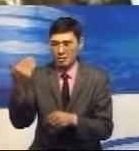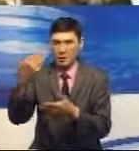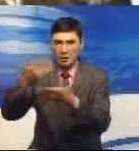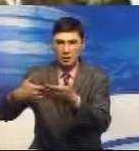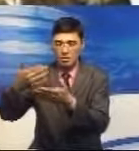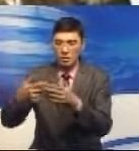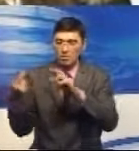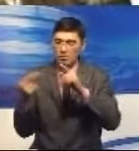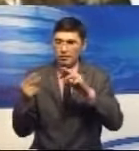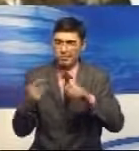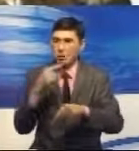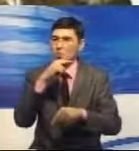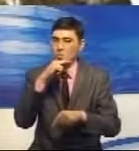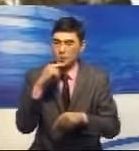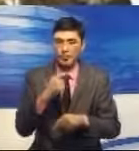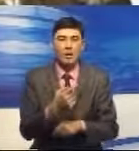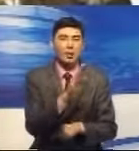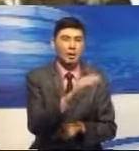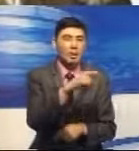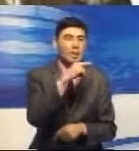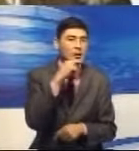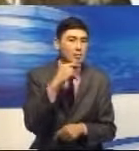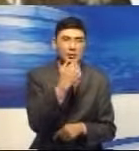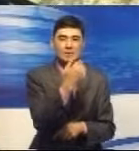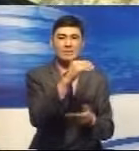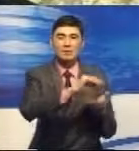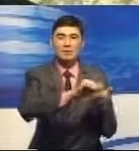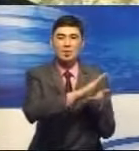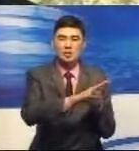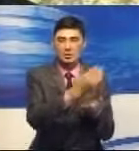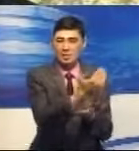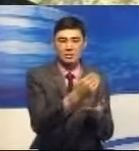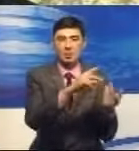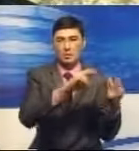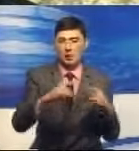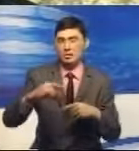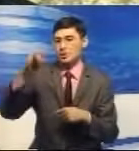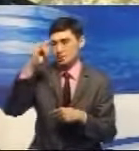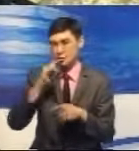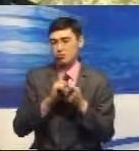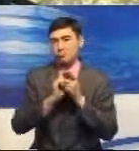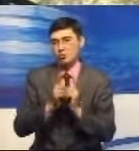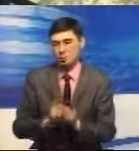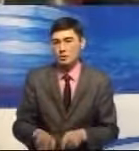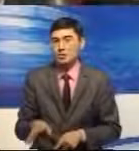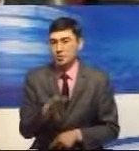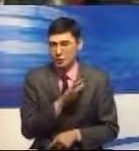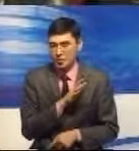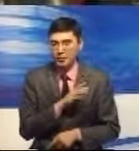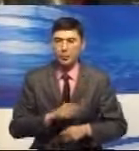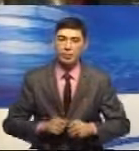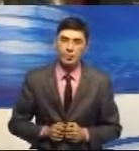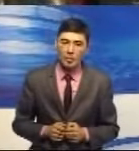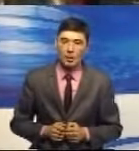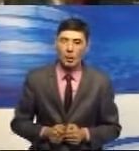Ал қазақ оқырмандары Лев Толстой, Максим Горькийдің әдеби туындыларымен танысты. Кешке Бұқан Төлебаев